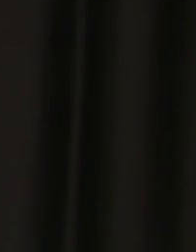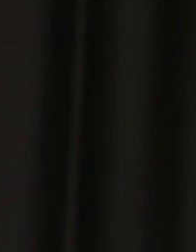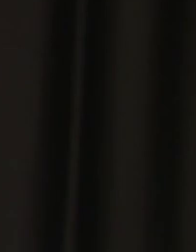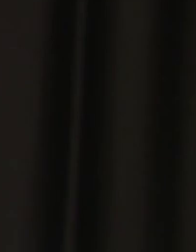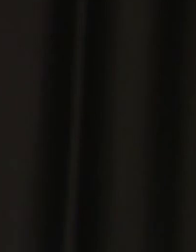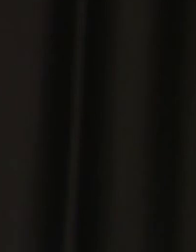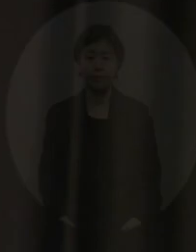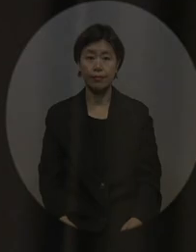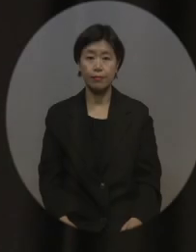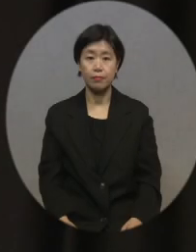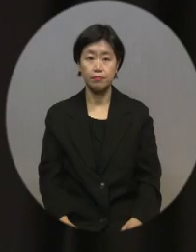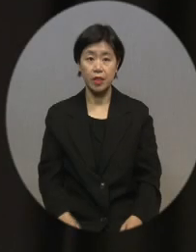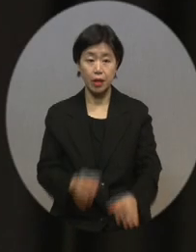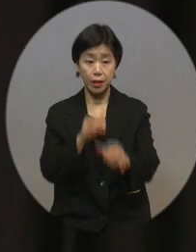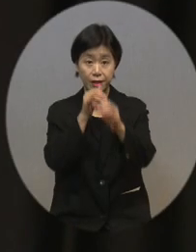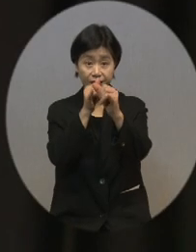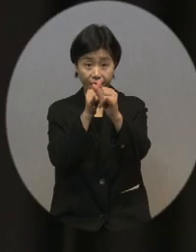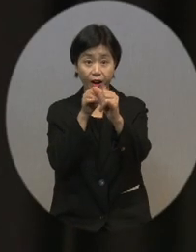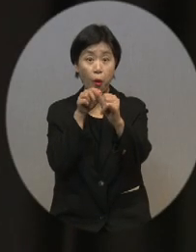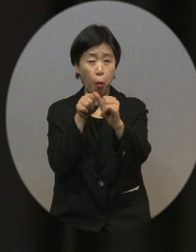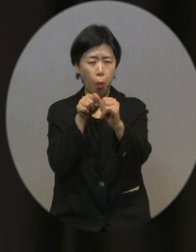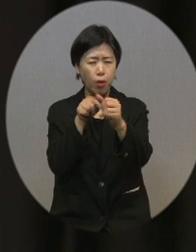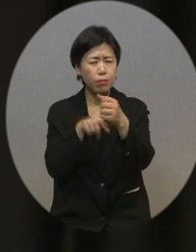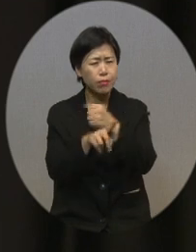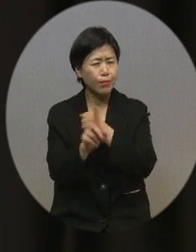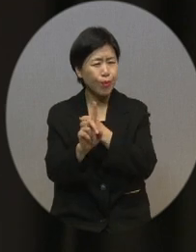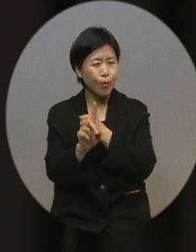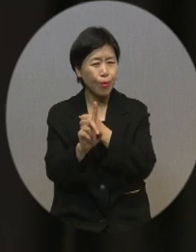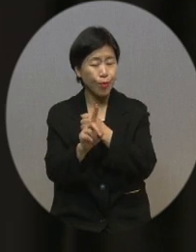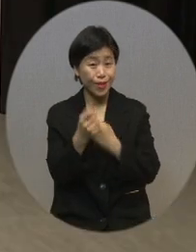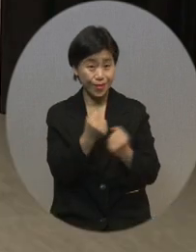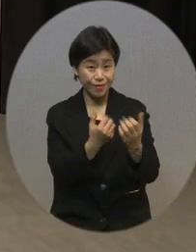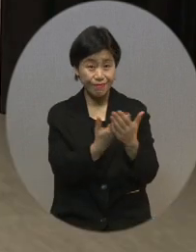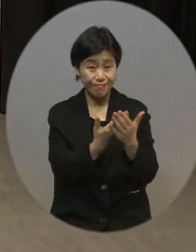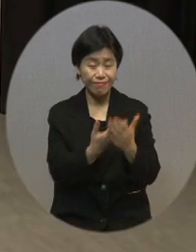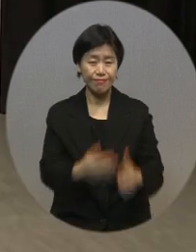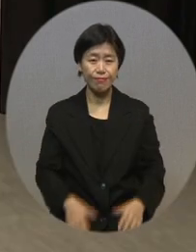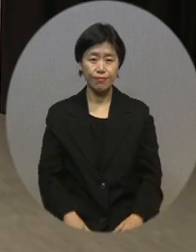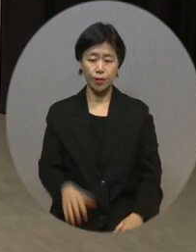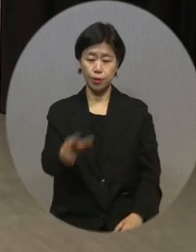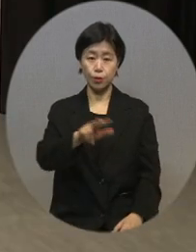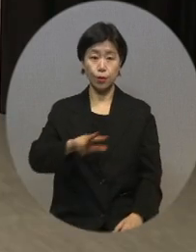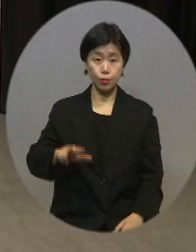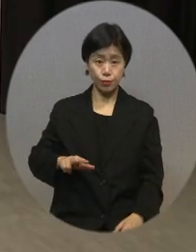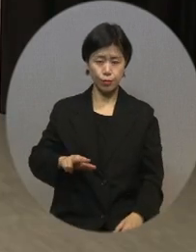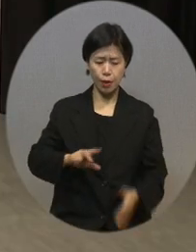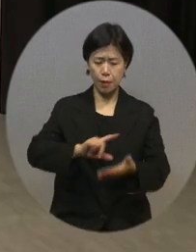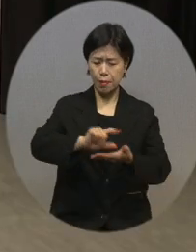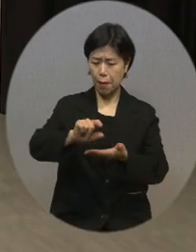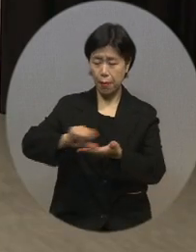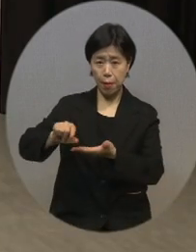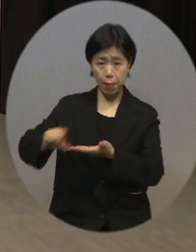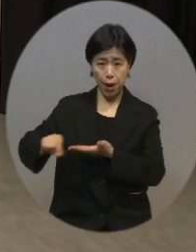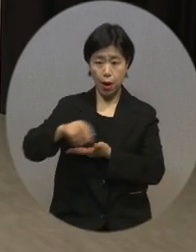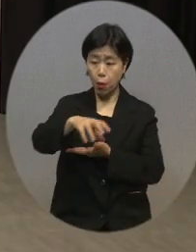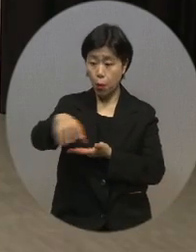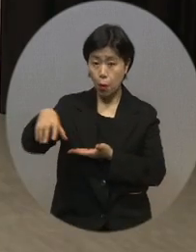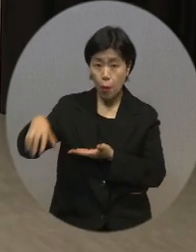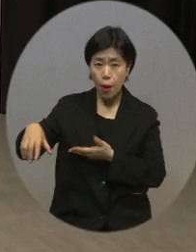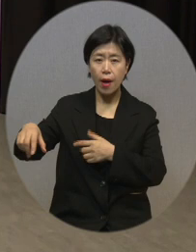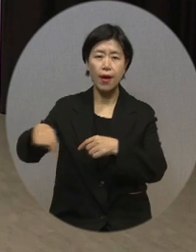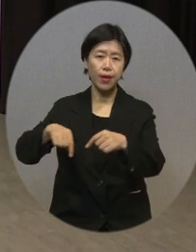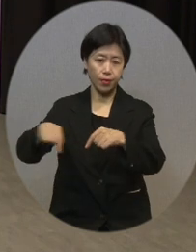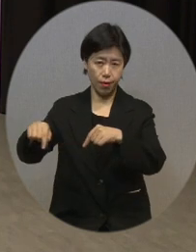그 상의 의미를 좀 말씀해 주세요. 네, 전국 지자체를 관장하는